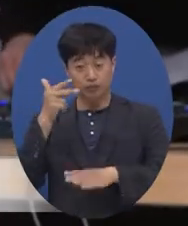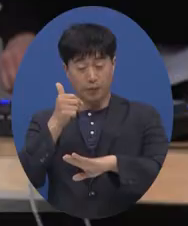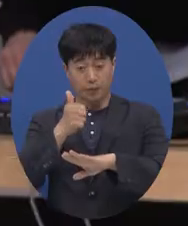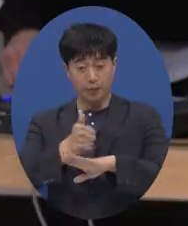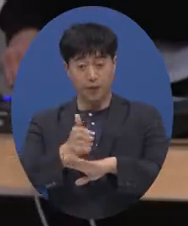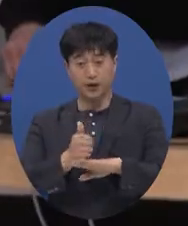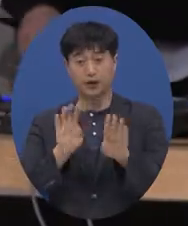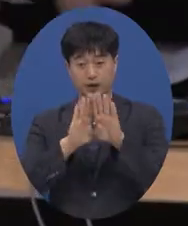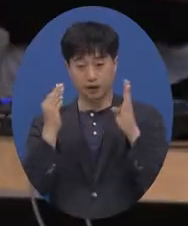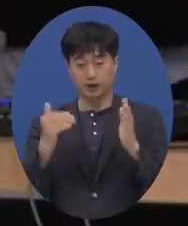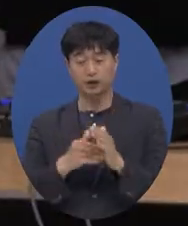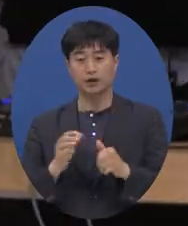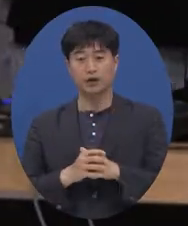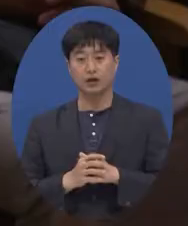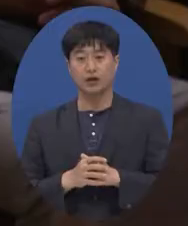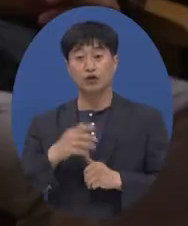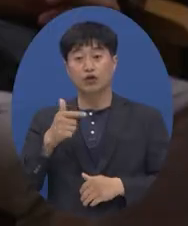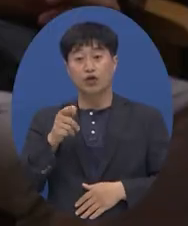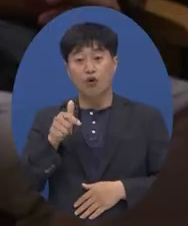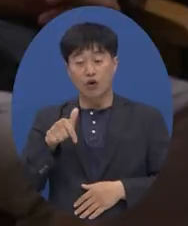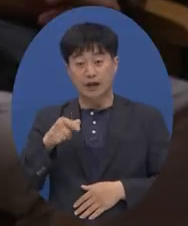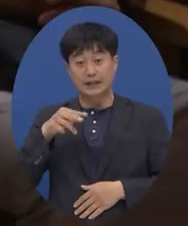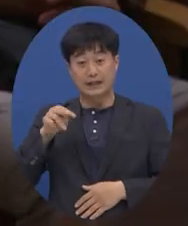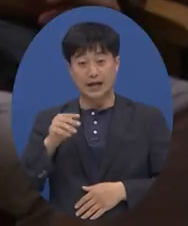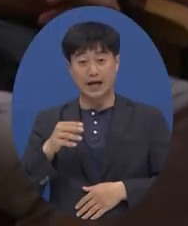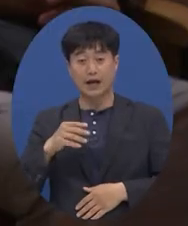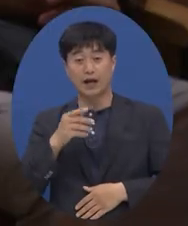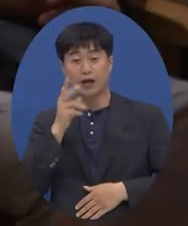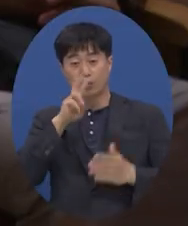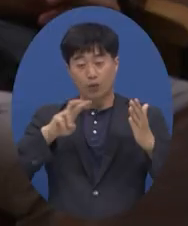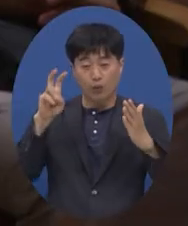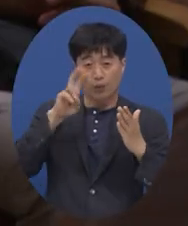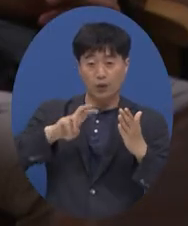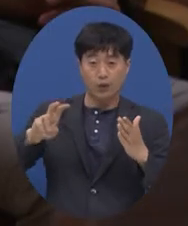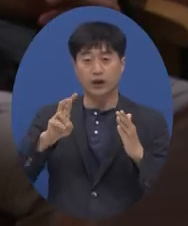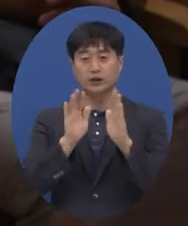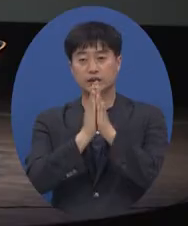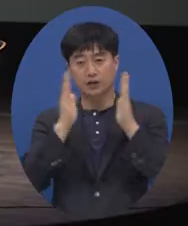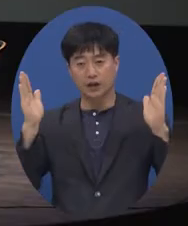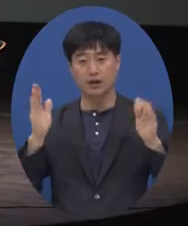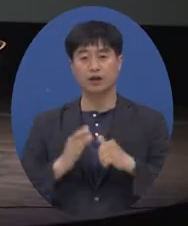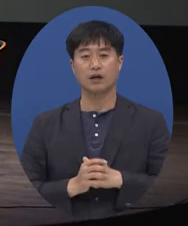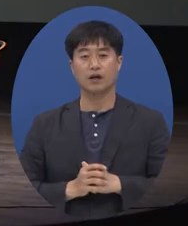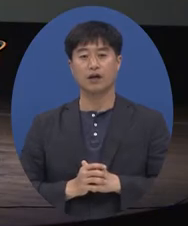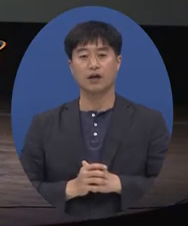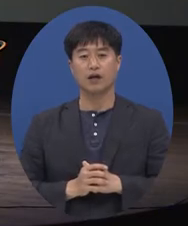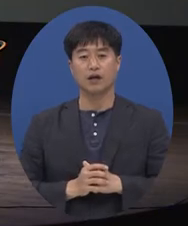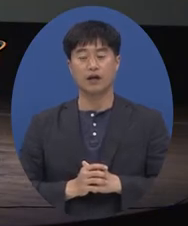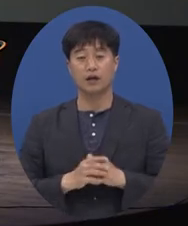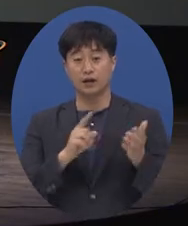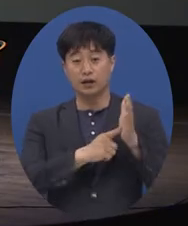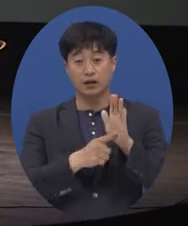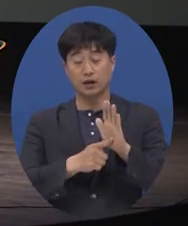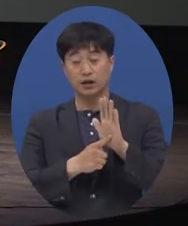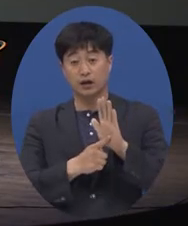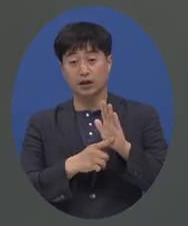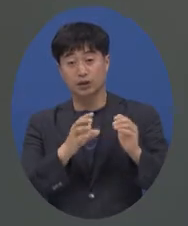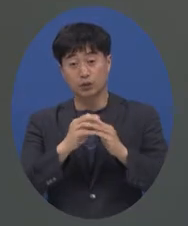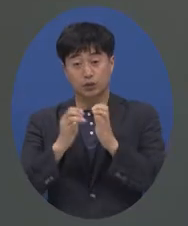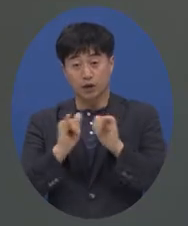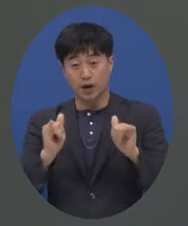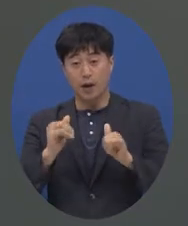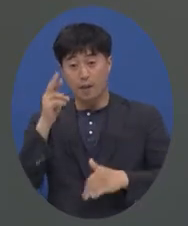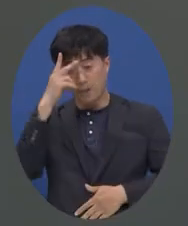열렸습니다. 래퍼 넉살 씨의 들썩이는 힙합 공연으로 토크쇼 막이 올랐고, 곧이어 모습을 드러낸 진행자 중에